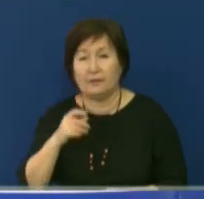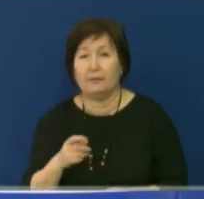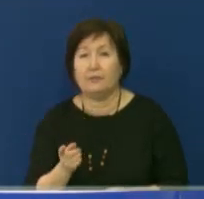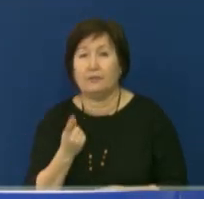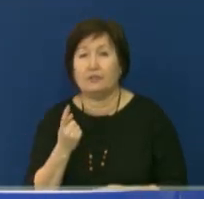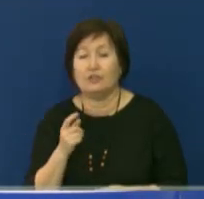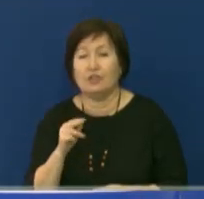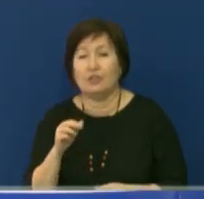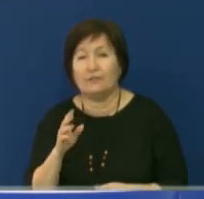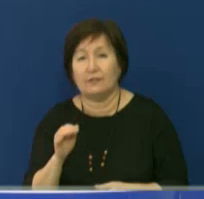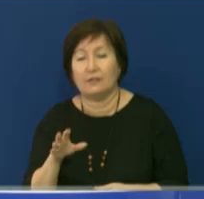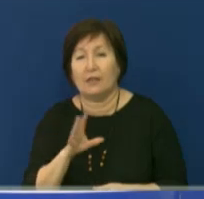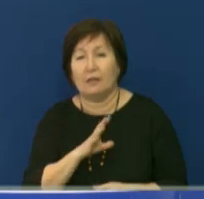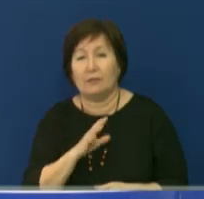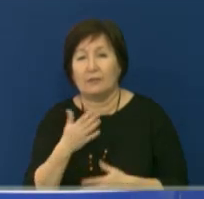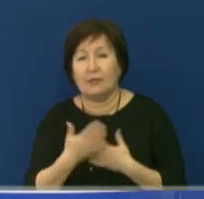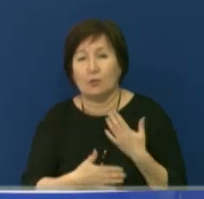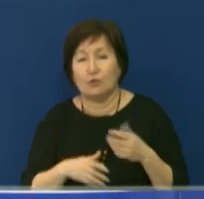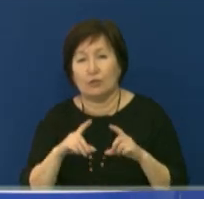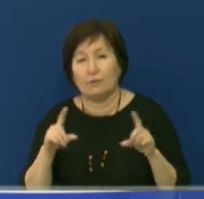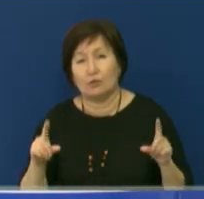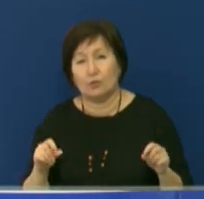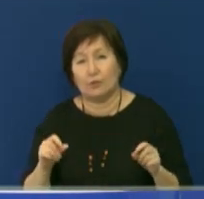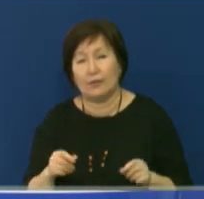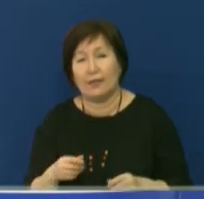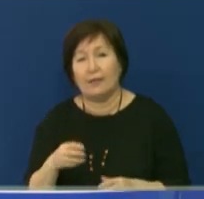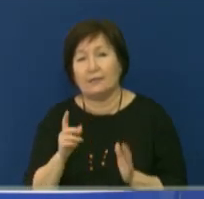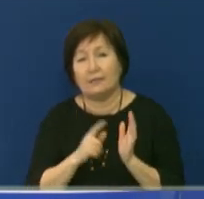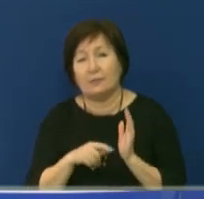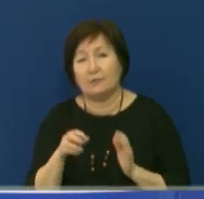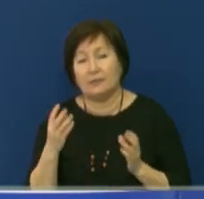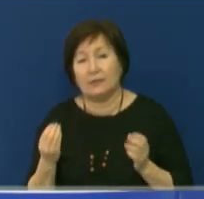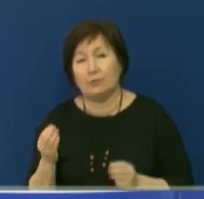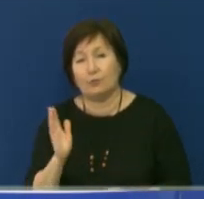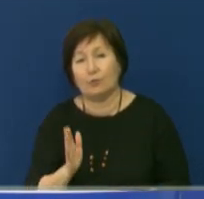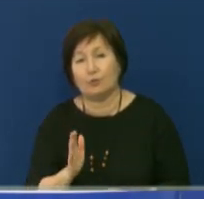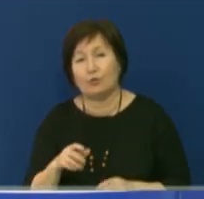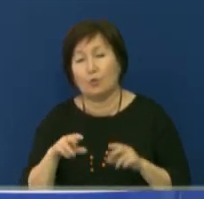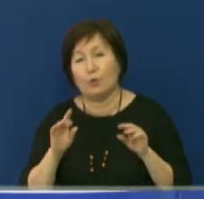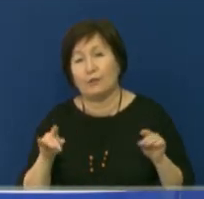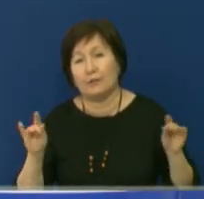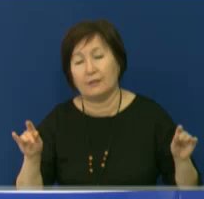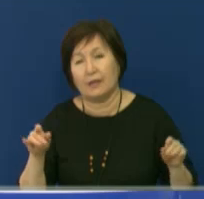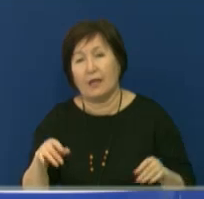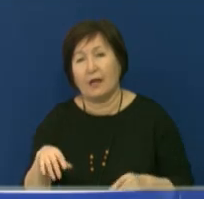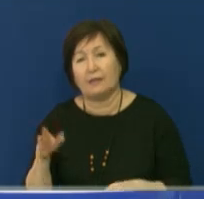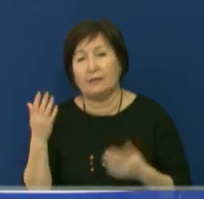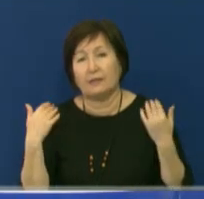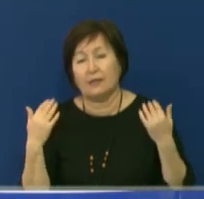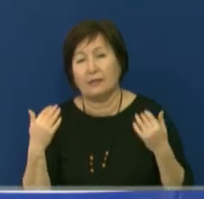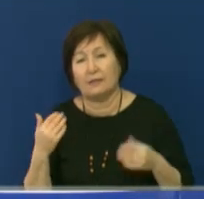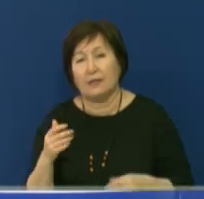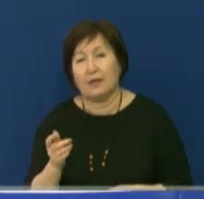аяқталды. Күзгі демалыста оқушылар 7 күн демалатын болды. Білім және ғылым министрлігінің хабарлауынша, күзгі демалыс 1-ші